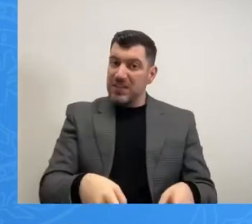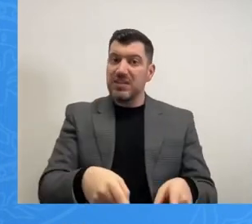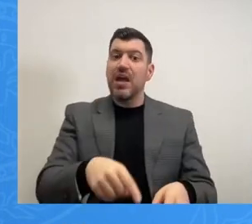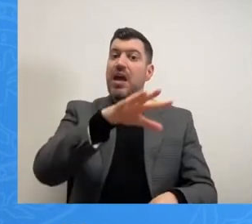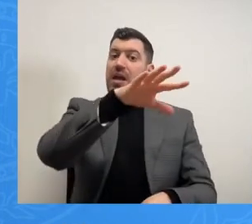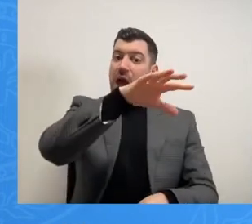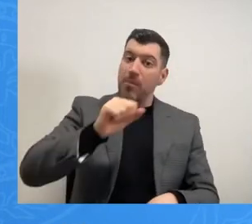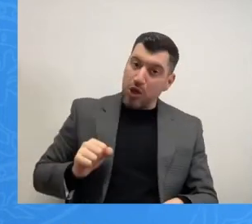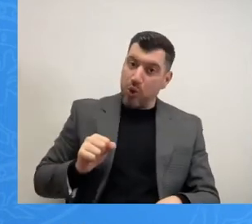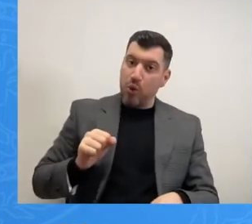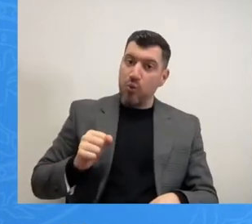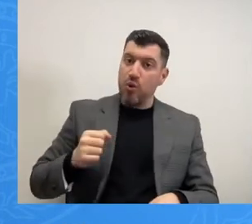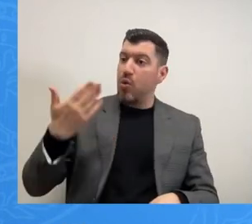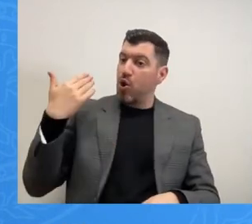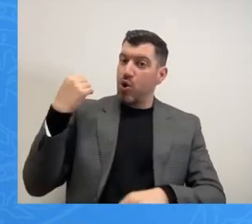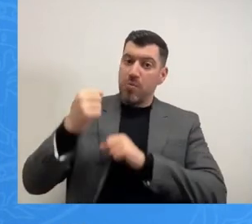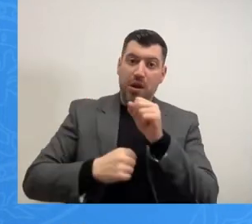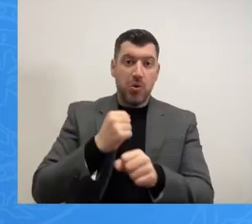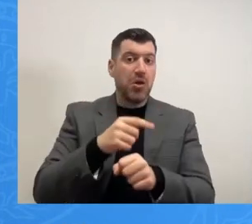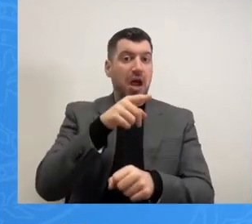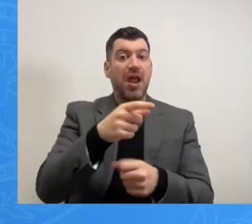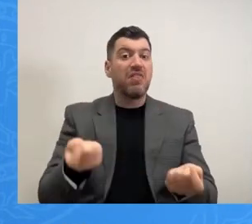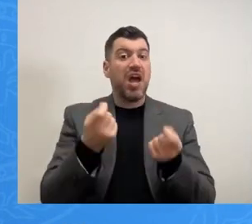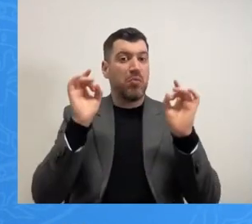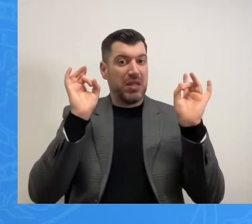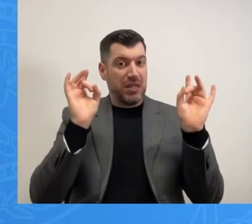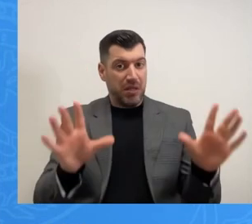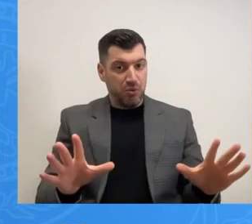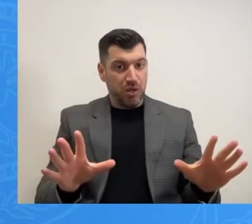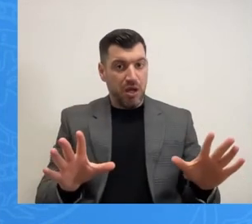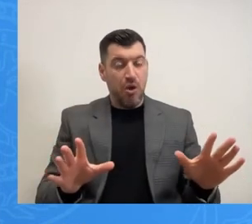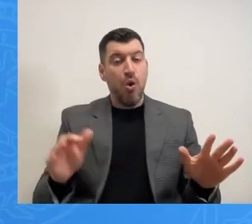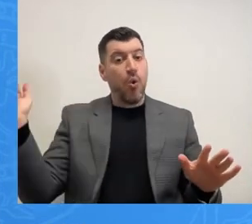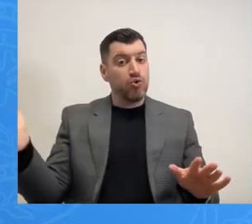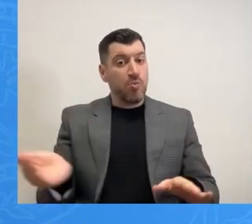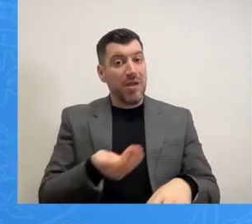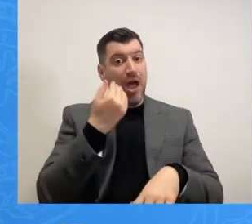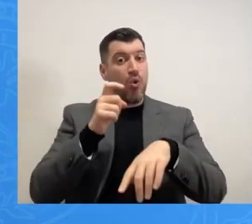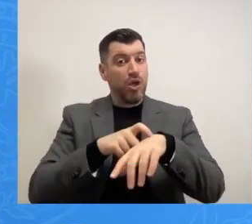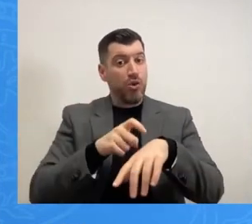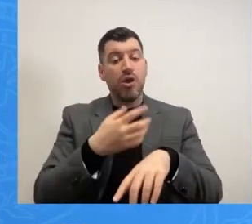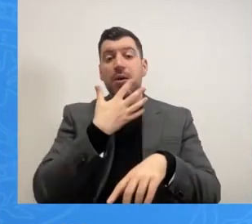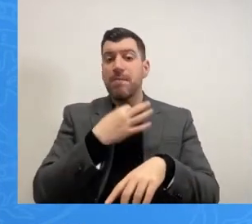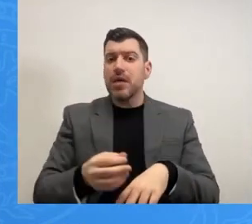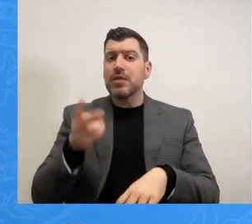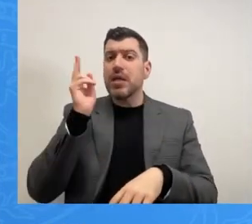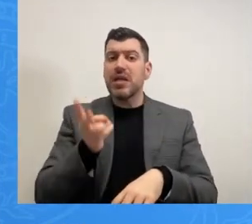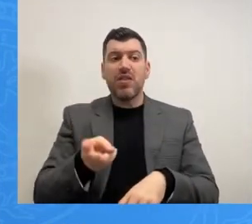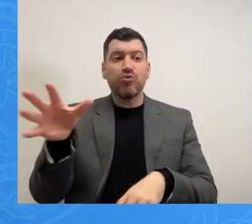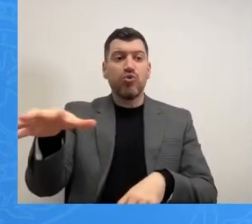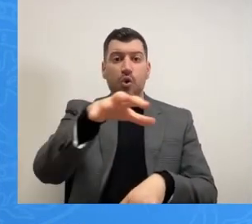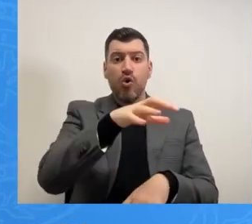προηγούμενες δεκαετίες και επίσης δεν έχει γίνει το παραμικρό, γιατί ακριβώς όσο περνάει ο καιρός, μεγαλώνει ο κίνδυνος να χαθούν αυτοί οι